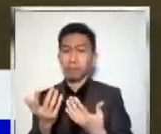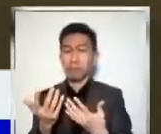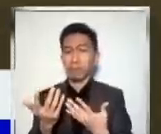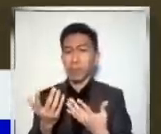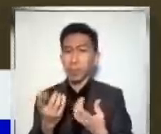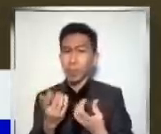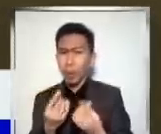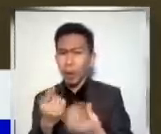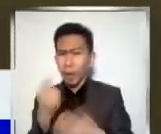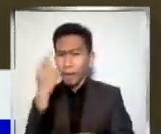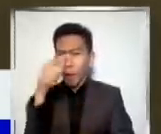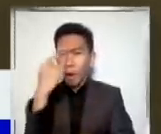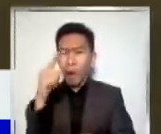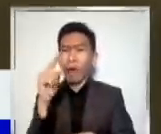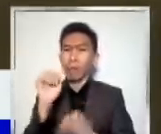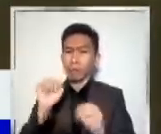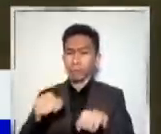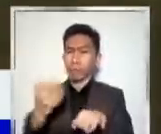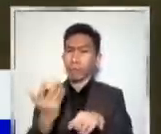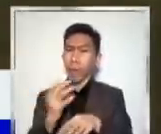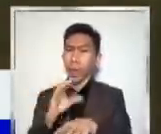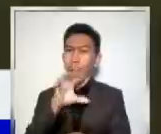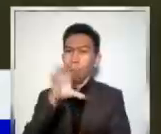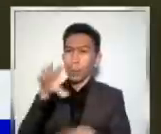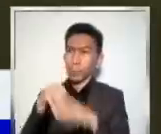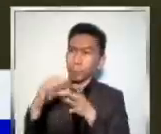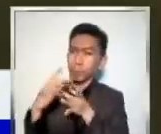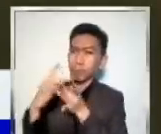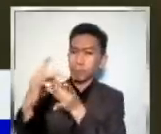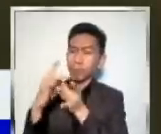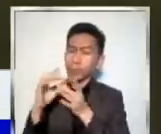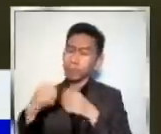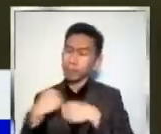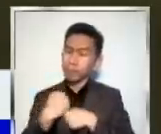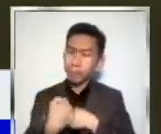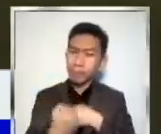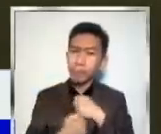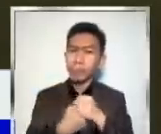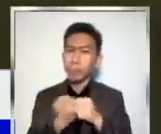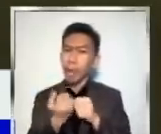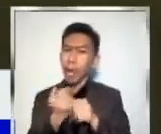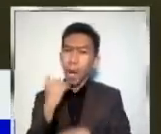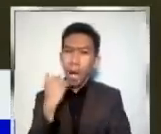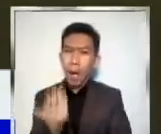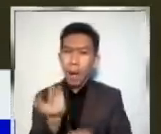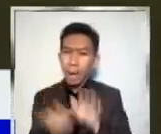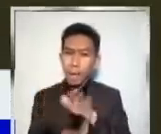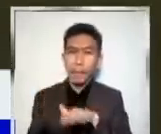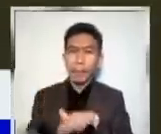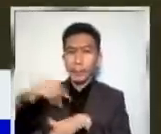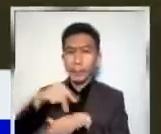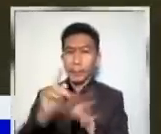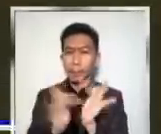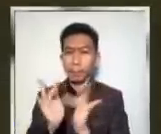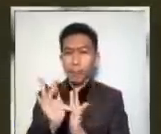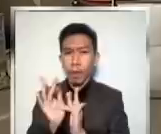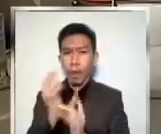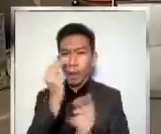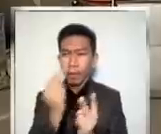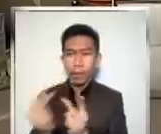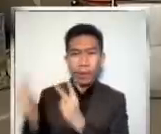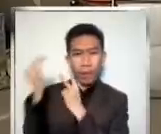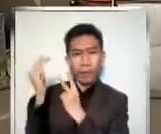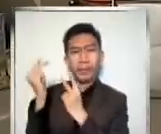sa pagpapakasakit, kamatayan at muling pagkabuhay ni Hesukristo na ginugunita natin simula ngayong Huwebes Santo.